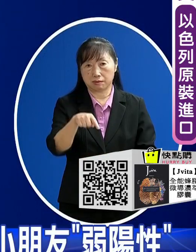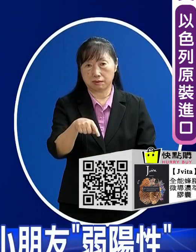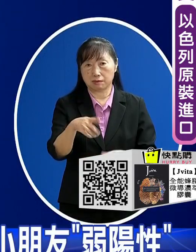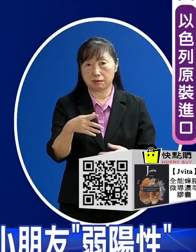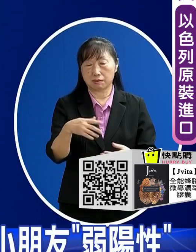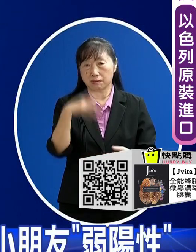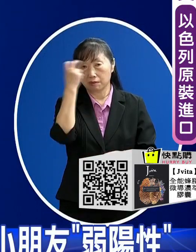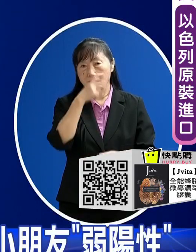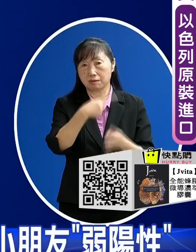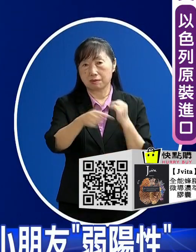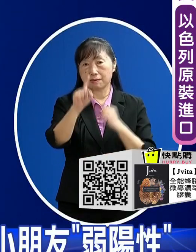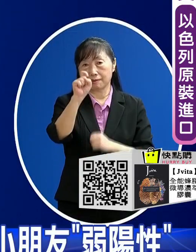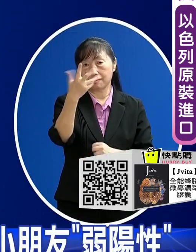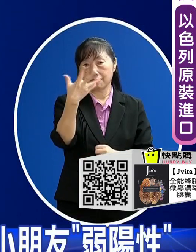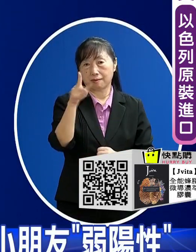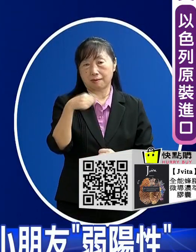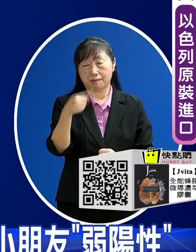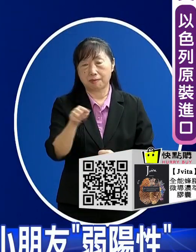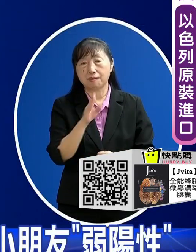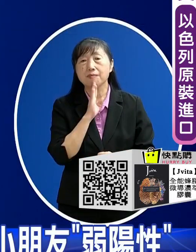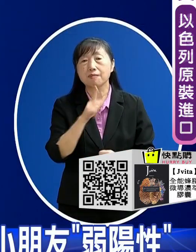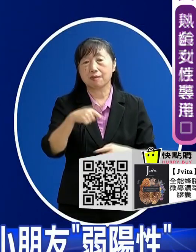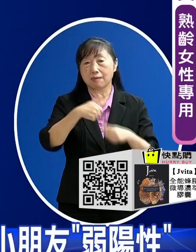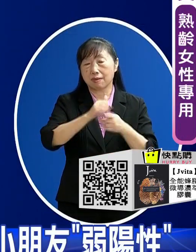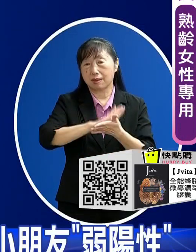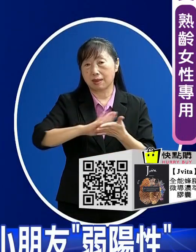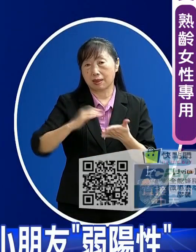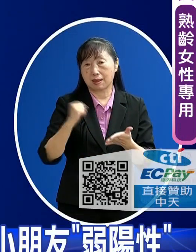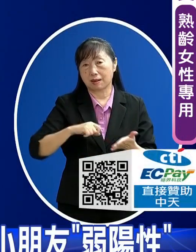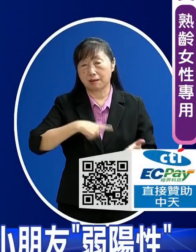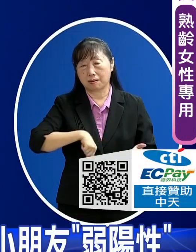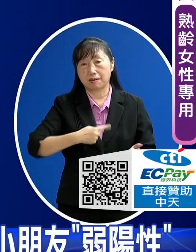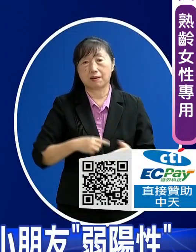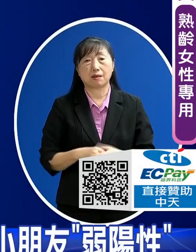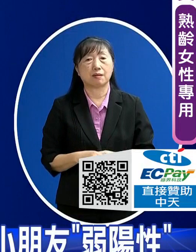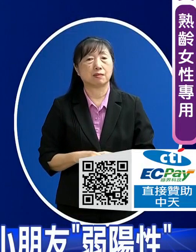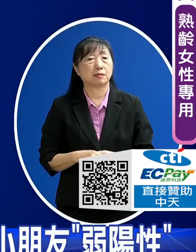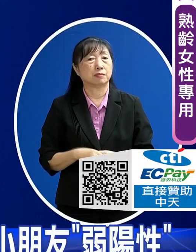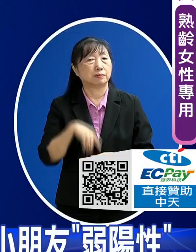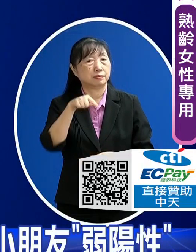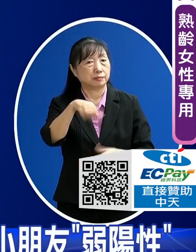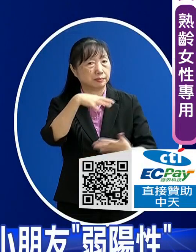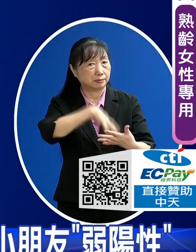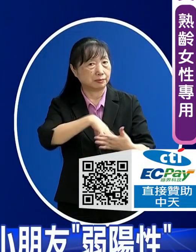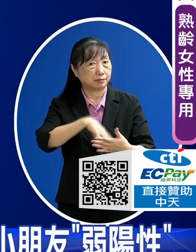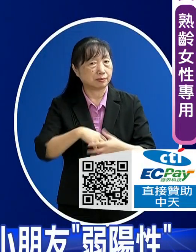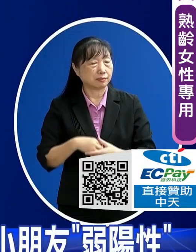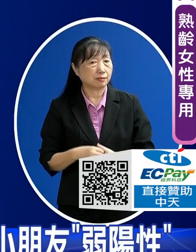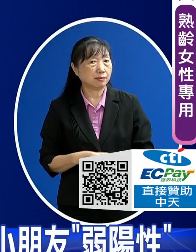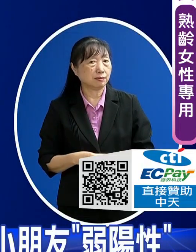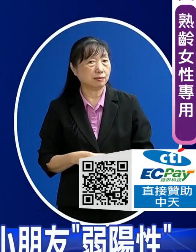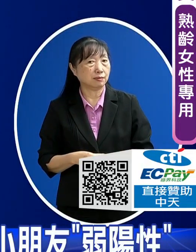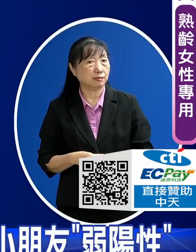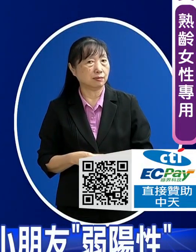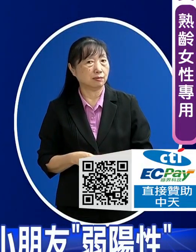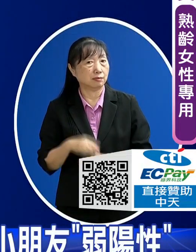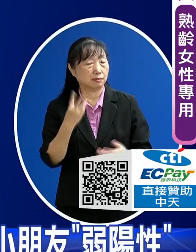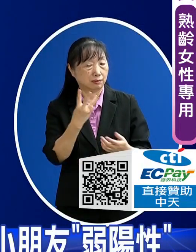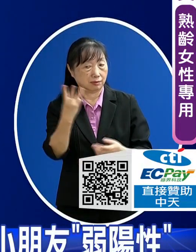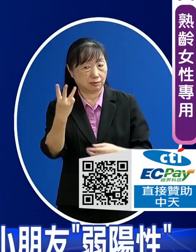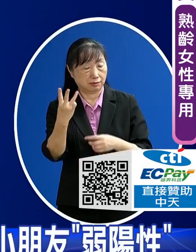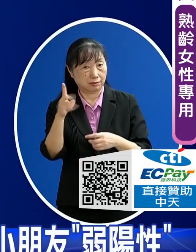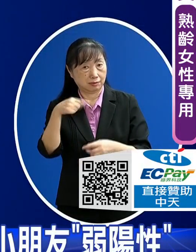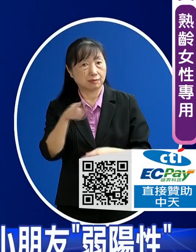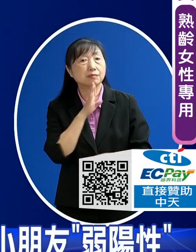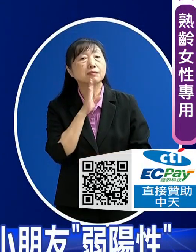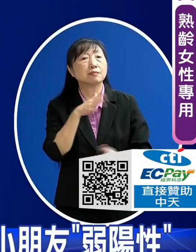了18案的血清抗体，那这当中就是总共有3个是